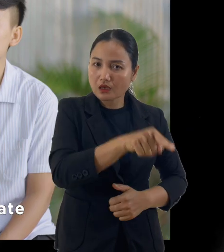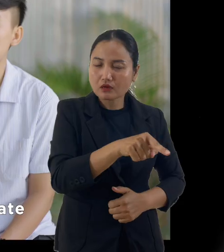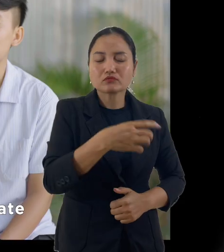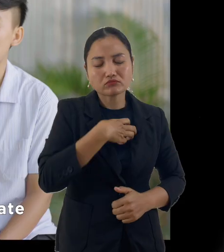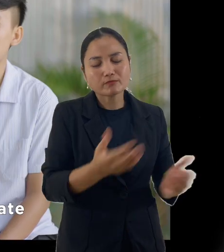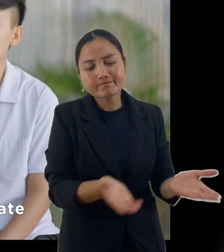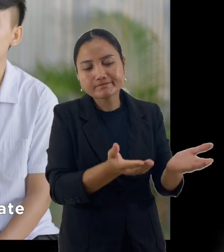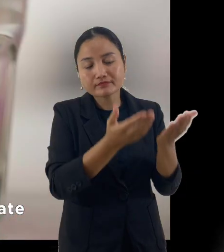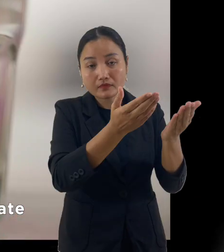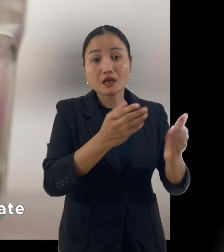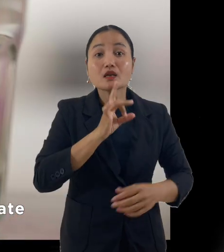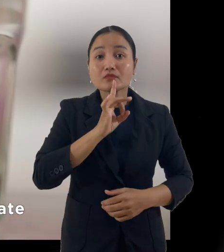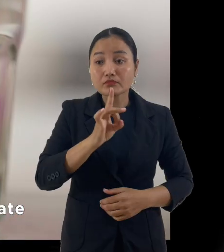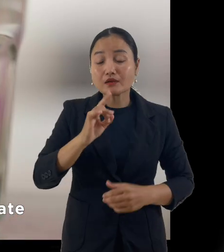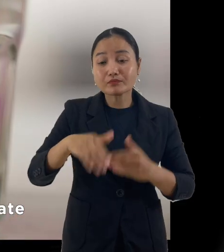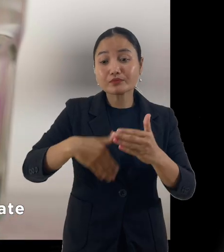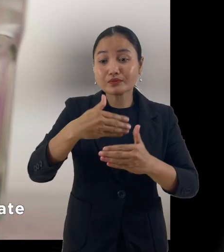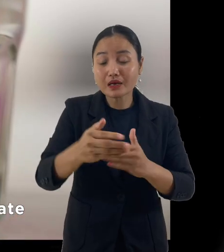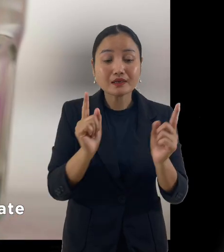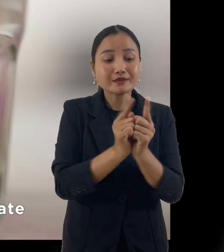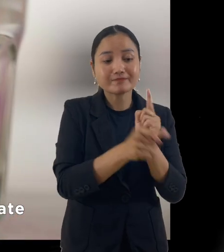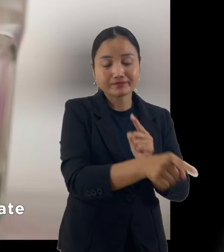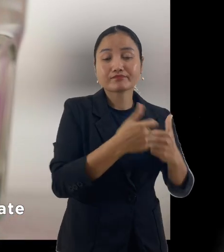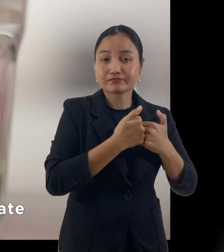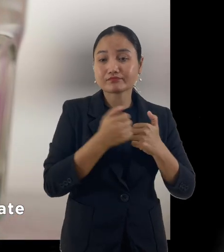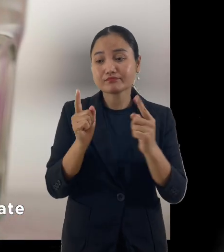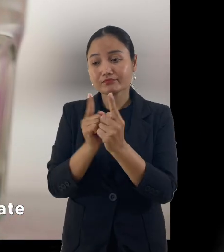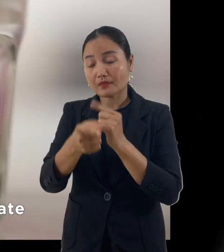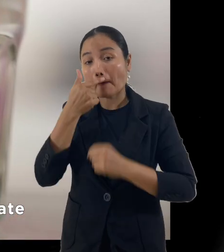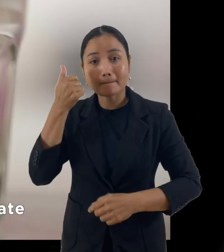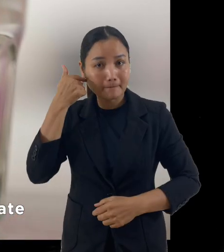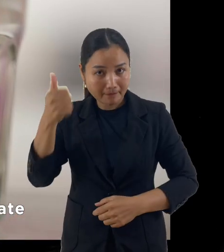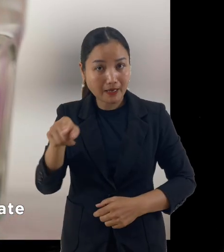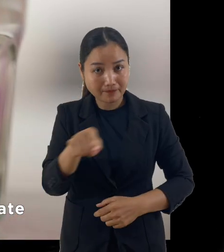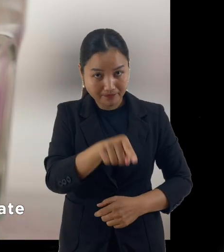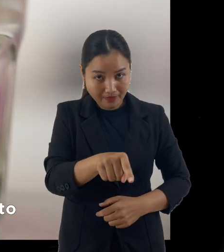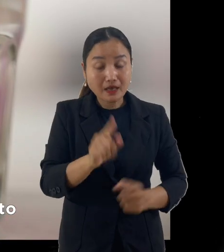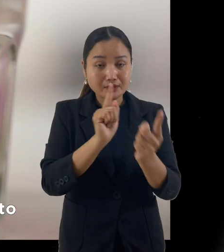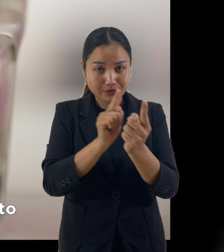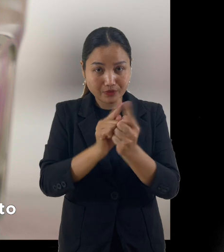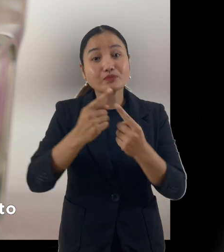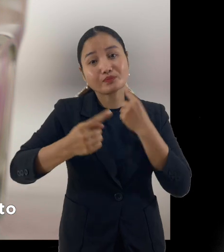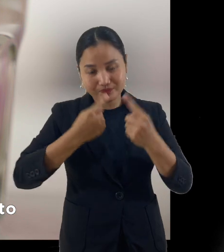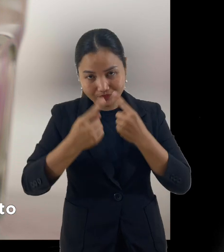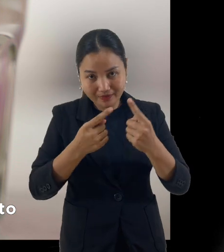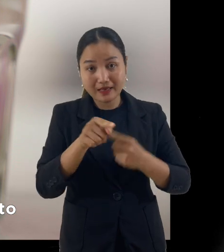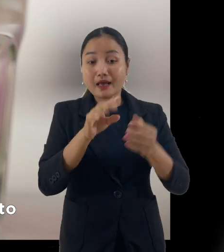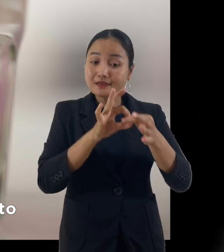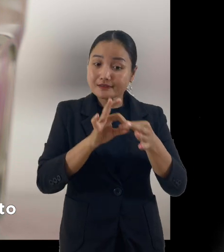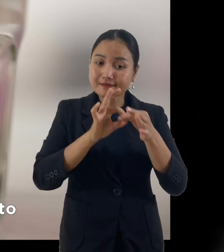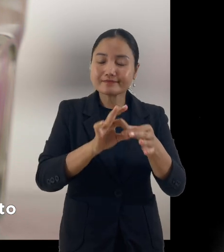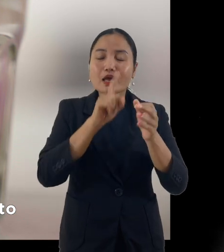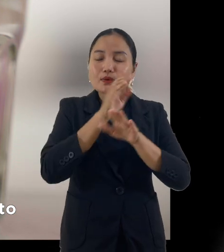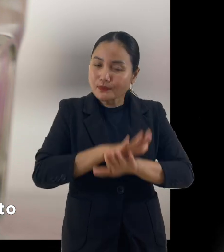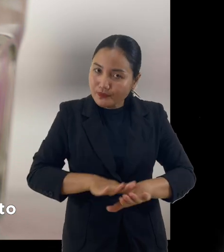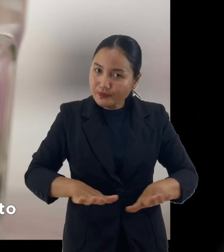មកដល់សប្តាហ៍ថ្ងៃនេះដែរពួកគាត់ក៏បានជួបជុំគ្នាហើយឥឡូវហ្នឹងក៏គាត់បានចាប់ដើមនិយាយគ្នាវិញតំណែងមួយហ្នឹងក៏យើង